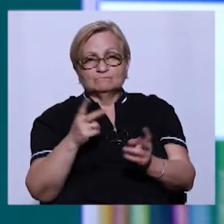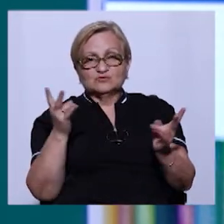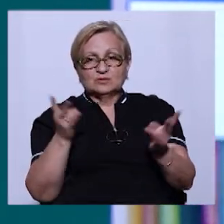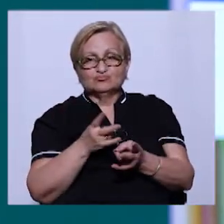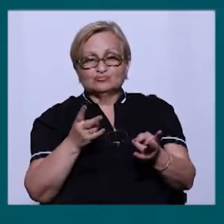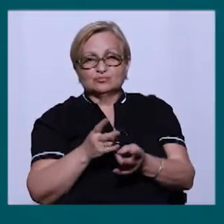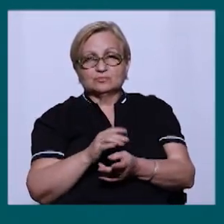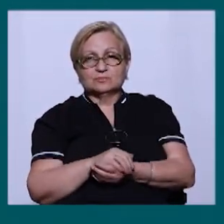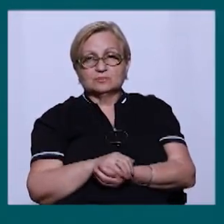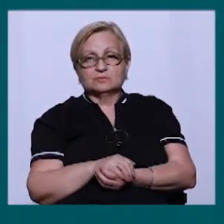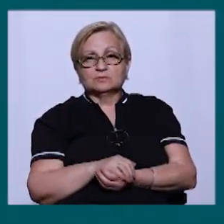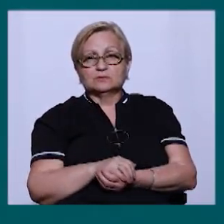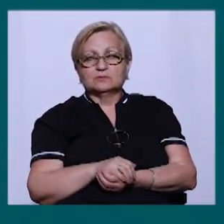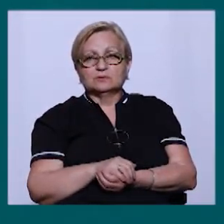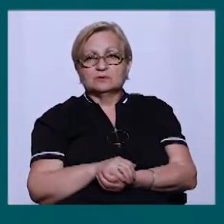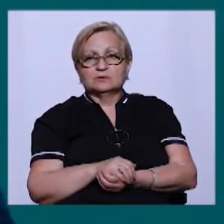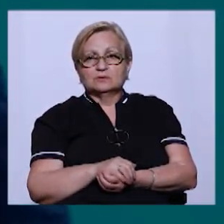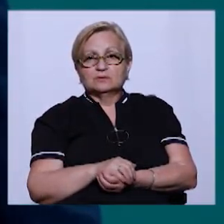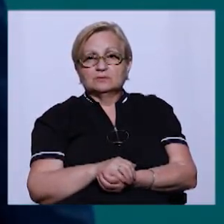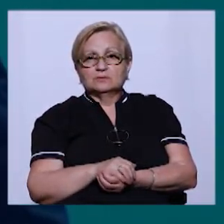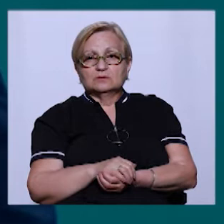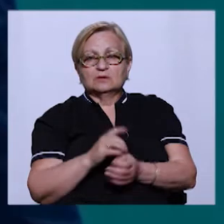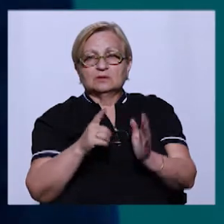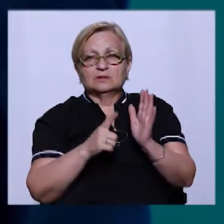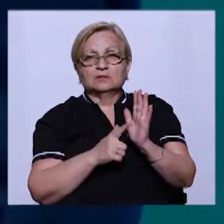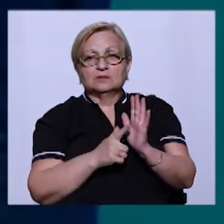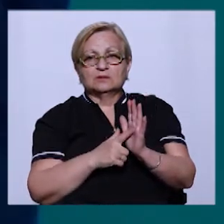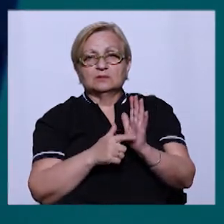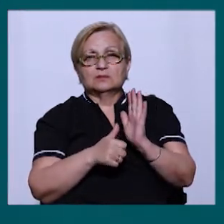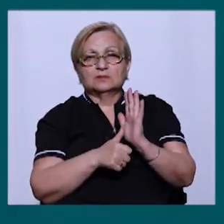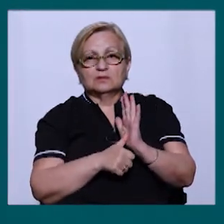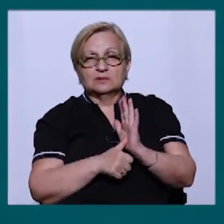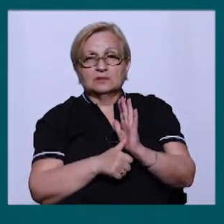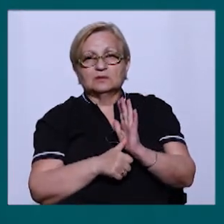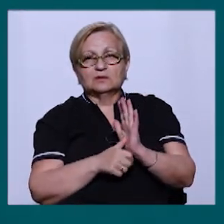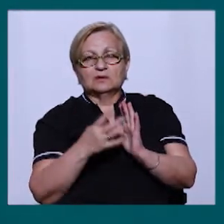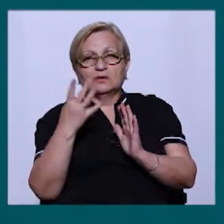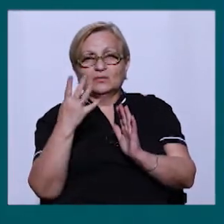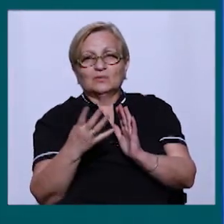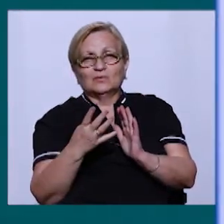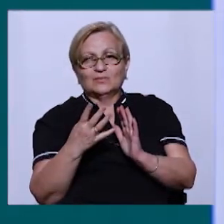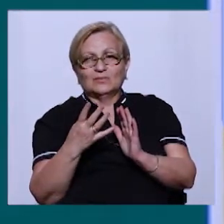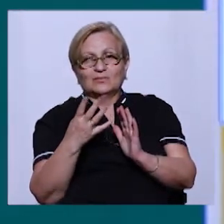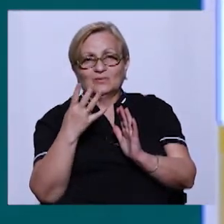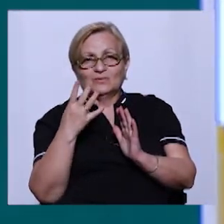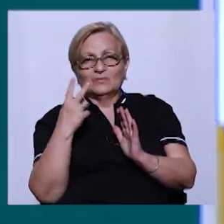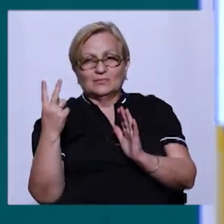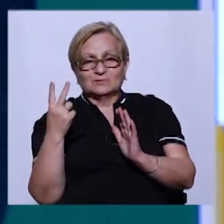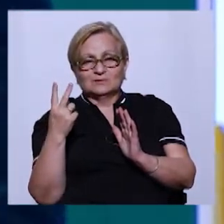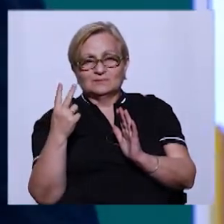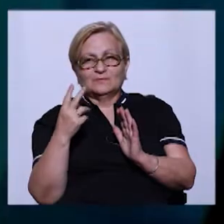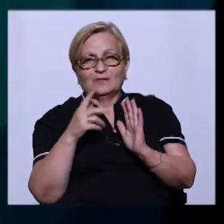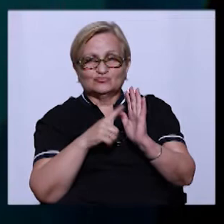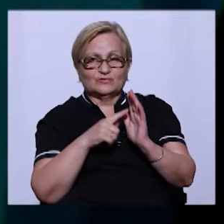საჭირო. დიდხანს რო დაიწყებ ამაზე 7 ჯერ 6 40 40 40 არავითარი 40